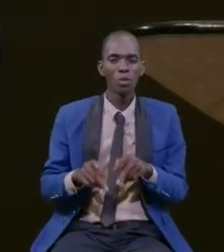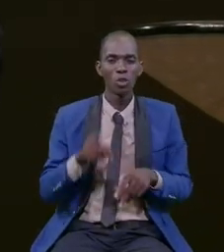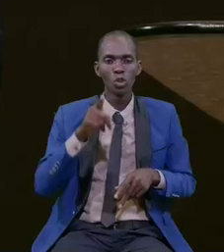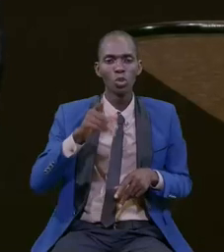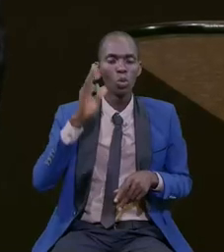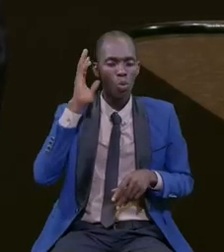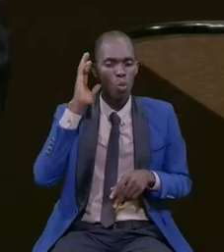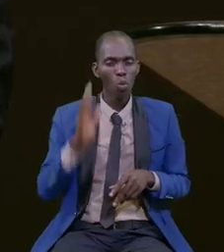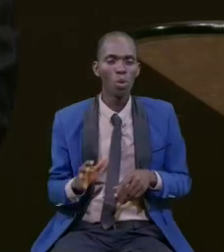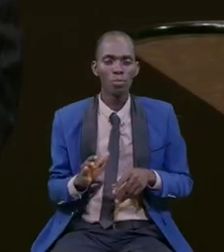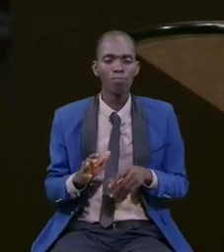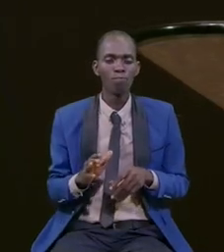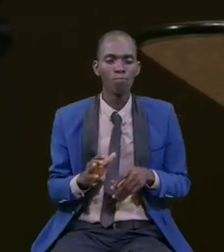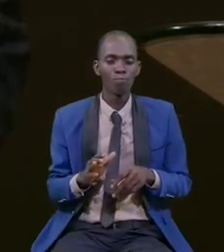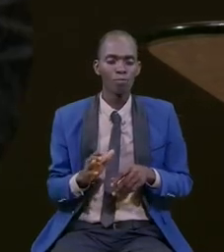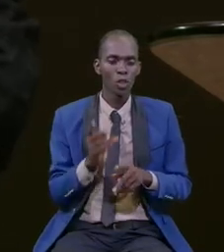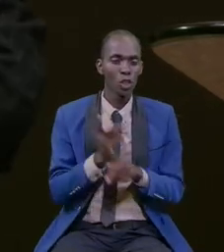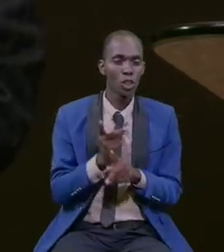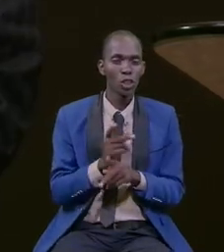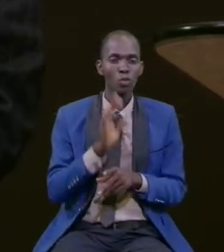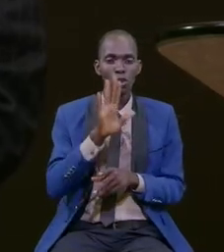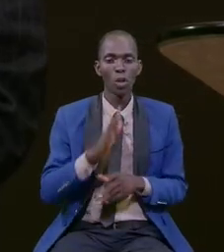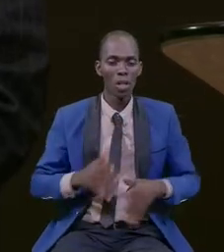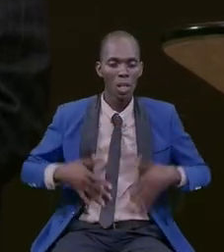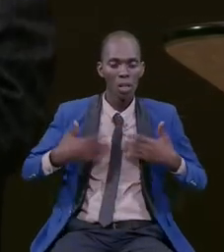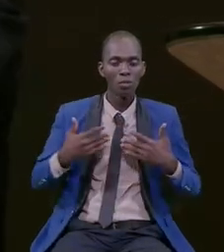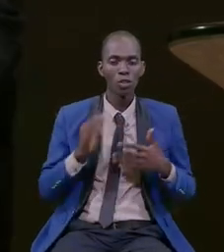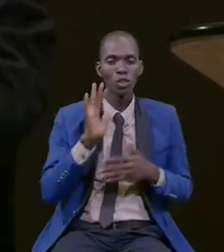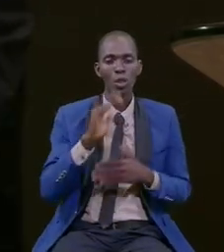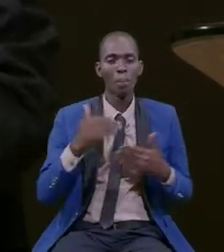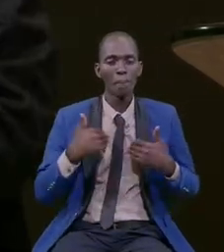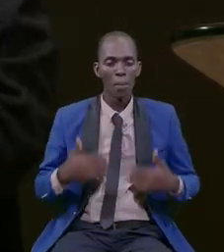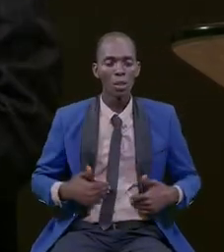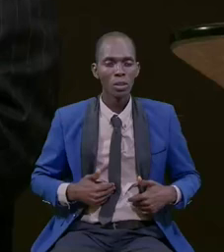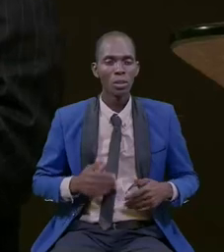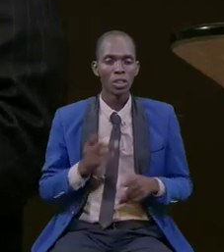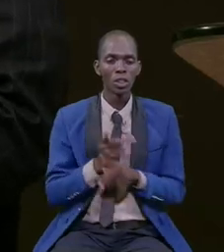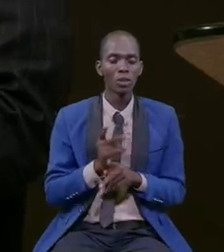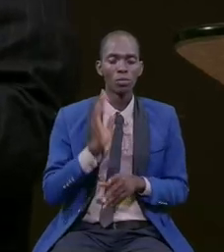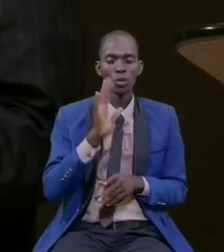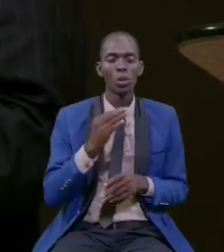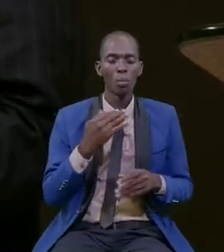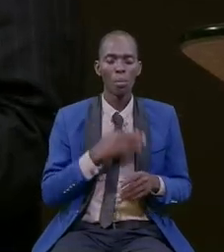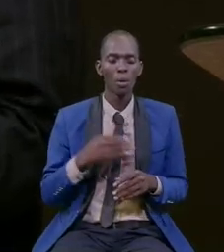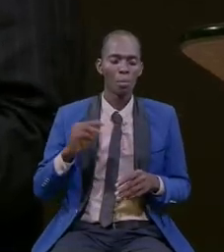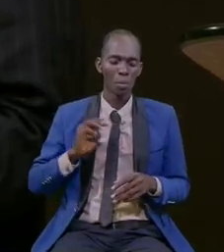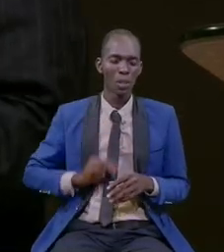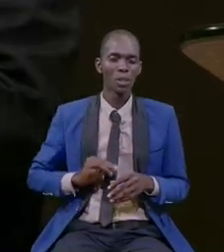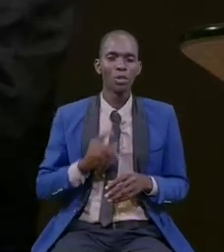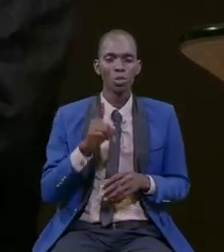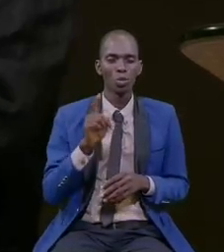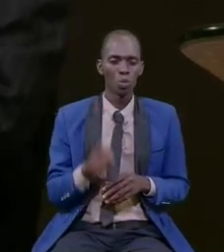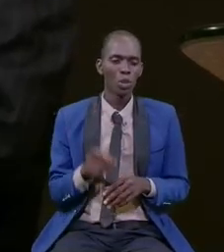allez donner vous allez soumettre votre corps vous allez soumettre les membres de vos corps vous allez assujettir votre